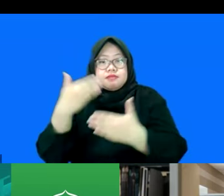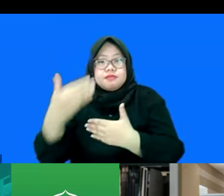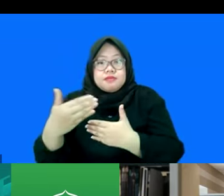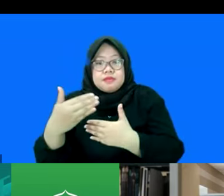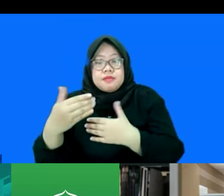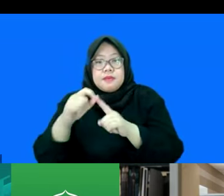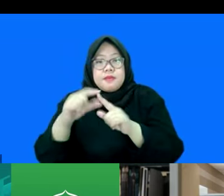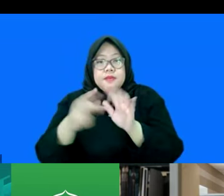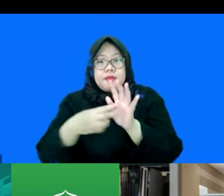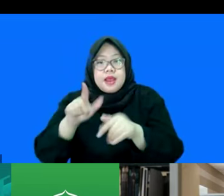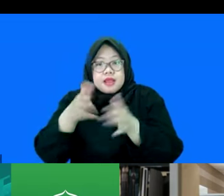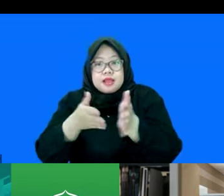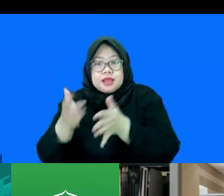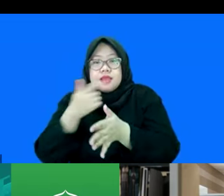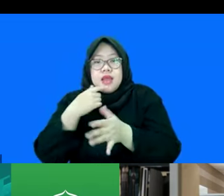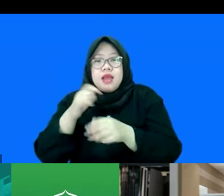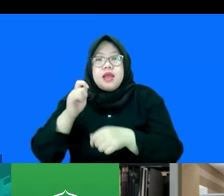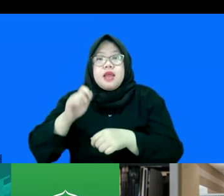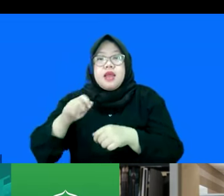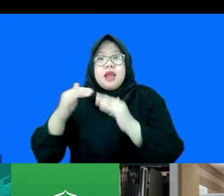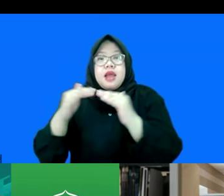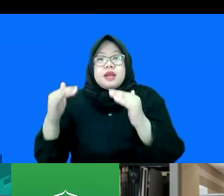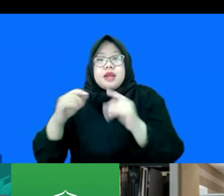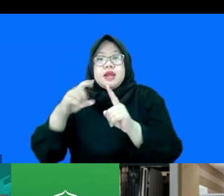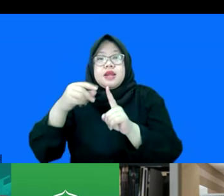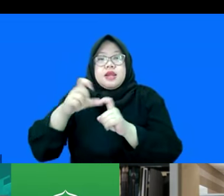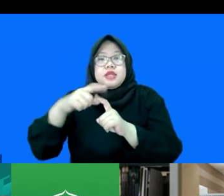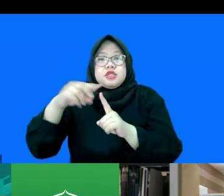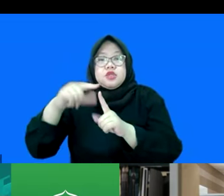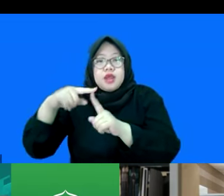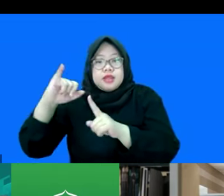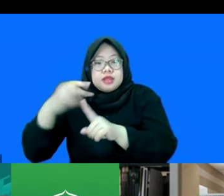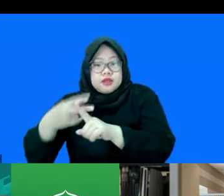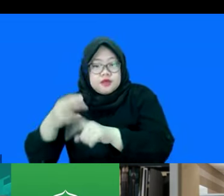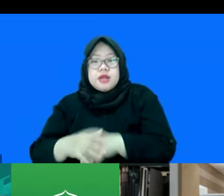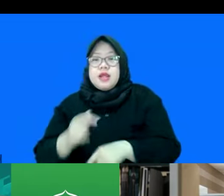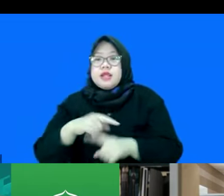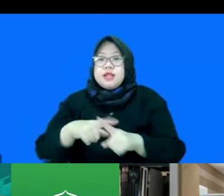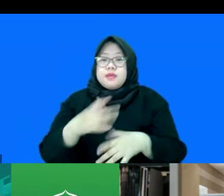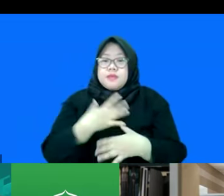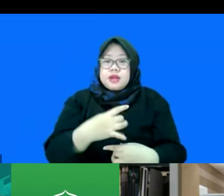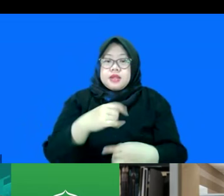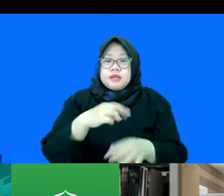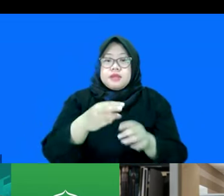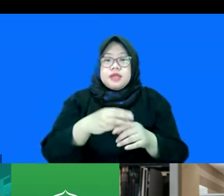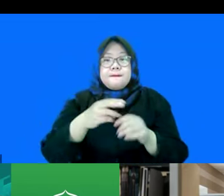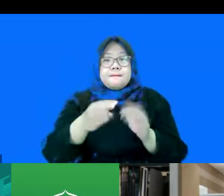juga kan untuk keberpihakan kepada korban, tapi menarik judulnya diberi miskonsepsi. Jadi memang